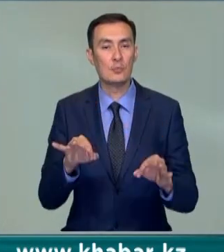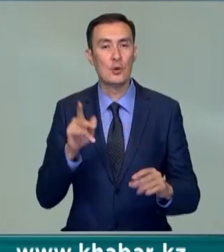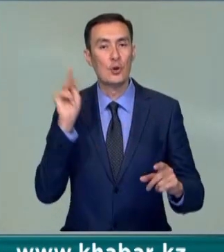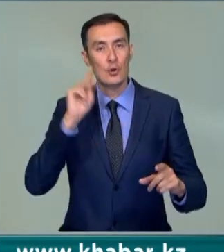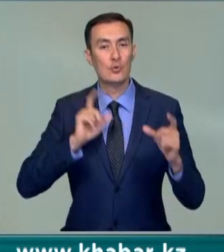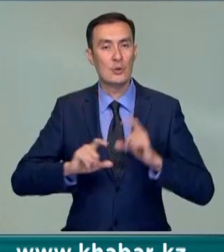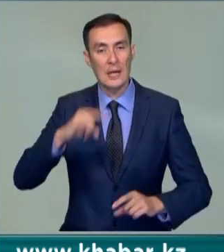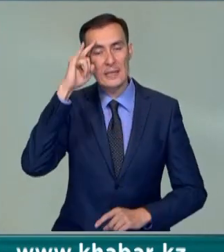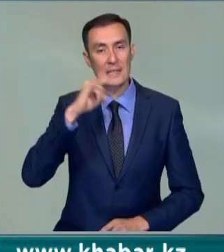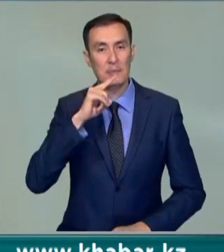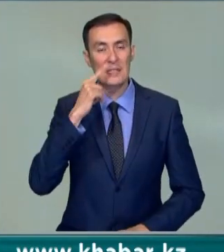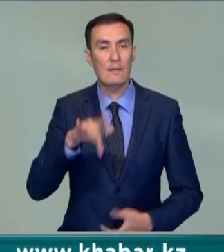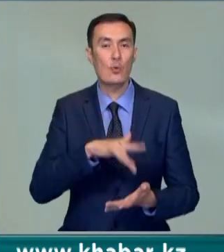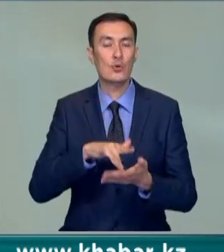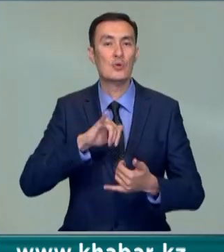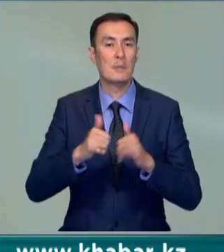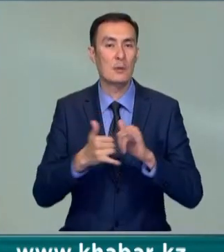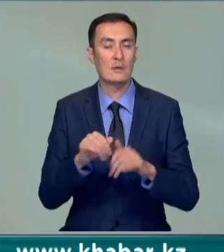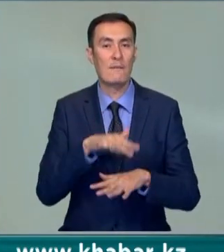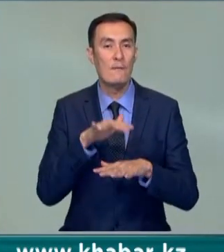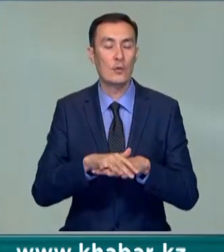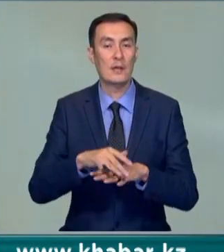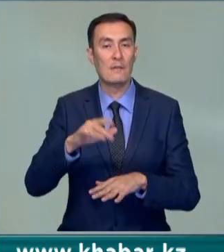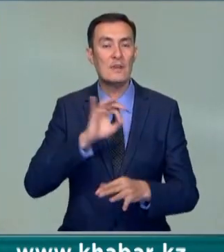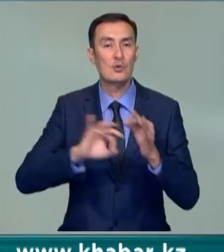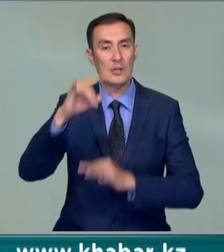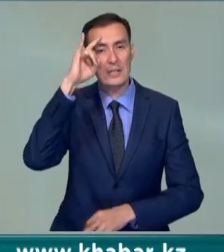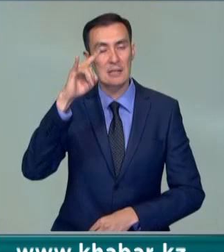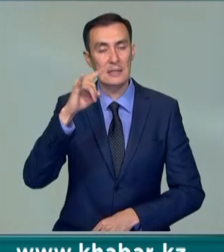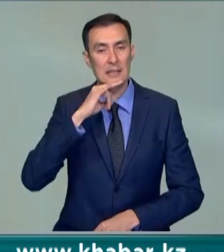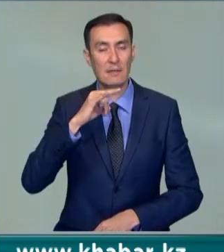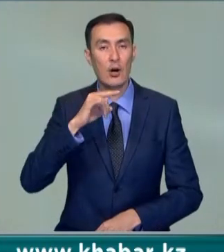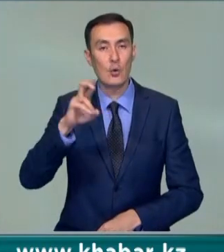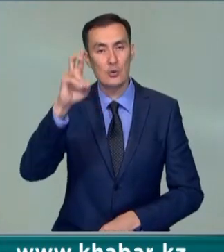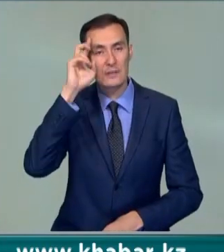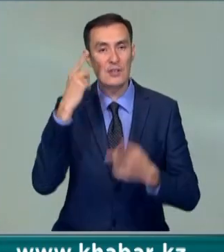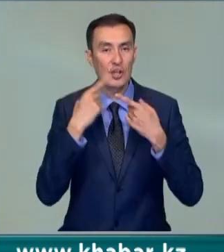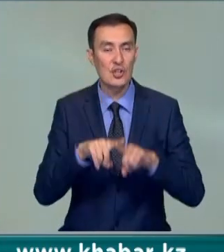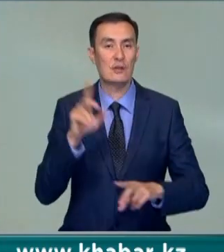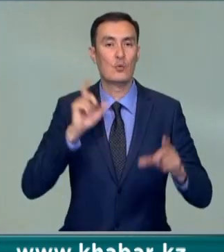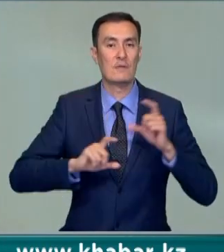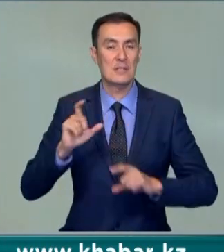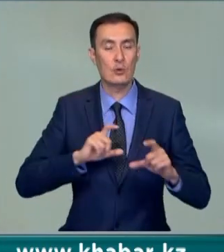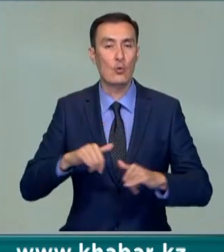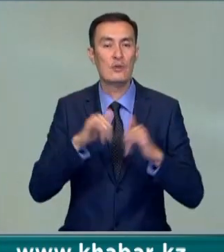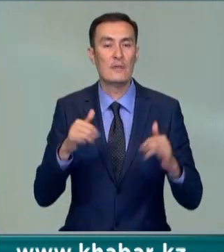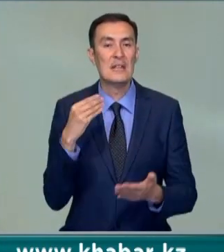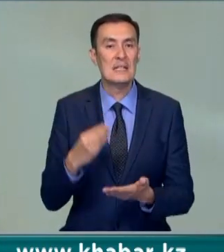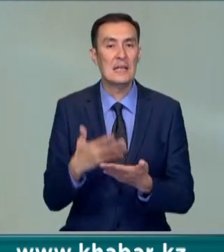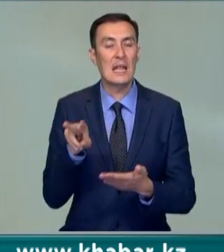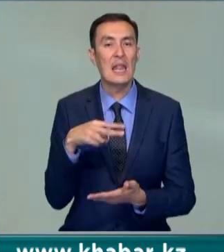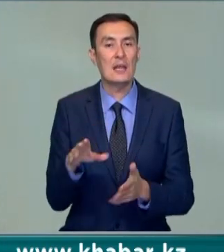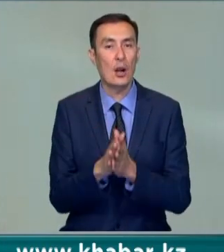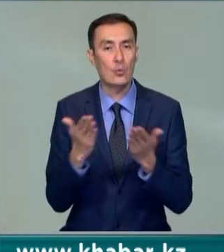на казахском языке. В Усть-Каменогорске фонды Восточно-Казахстанского государственного технического университета пополнились ценной